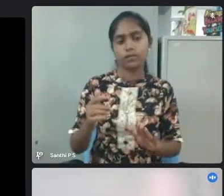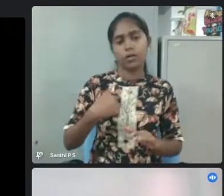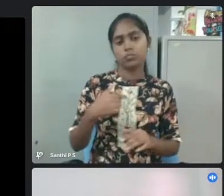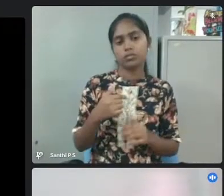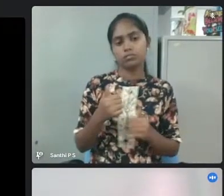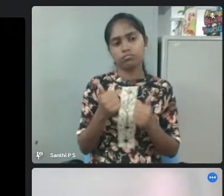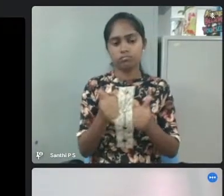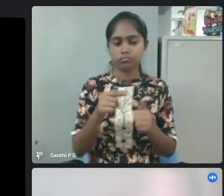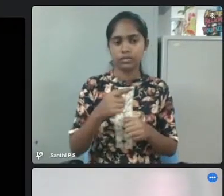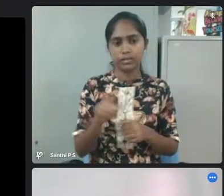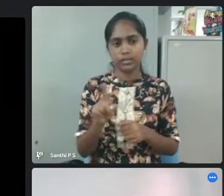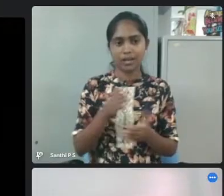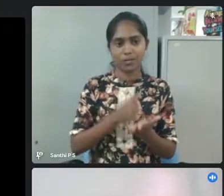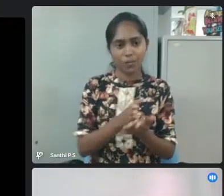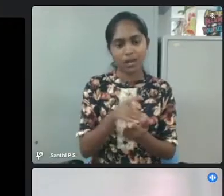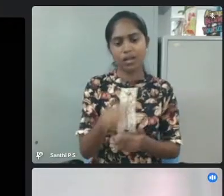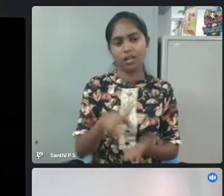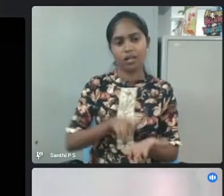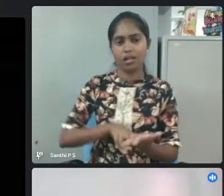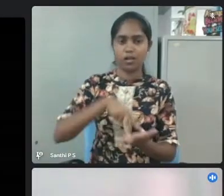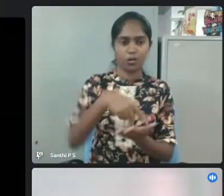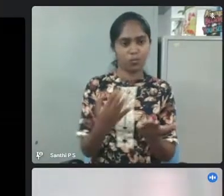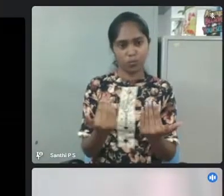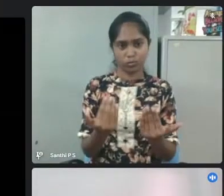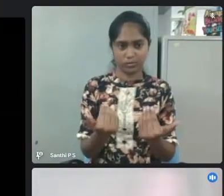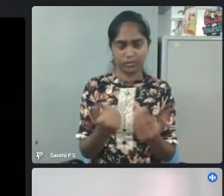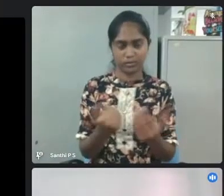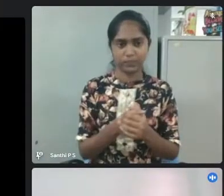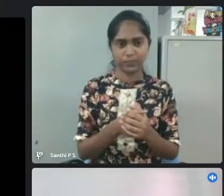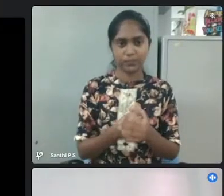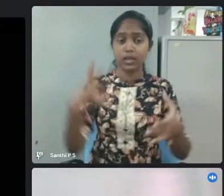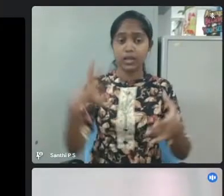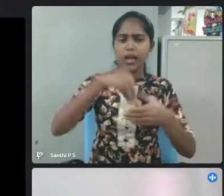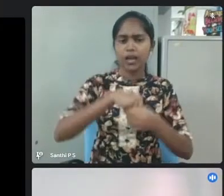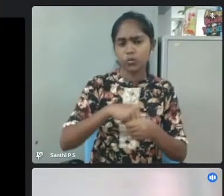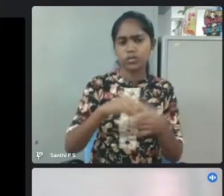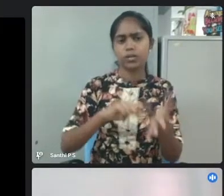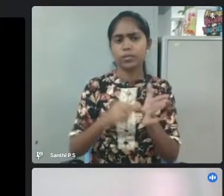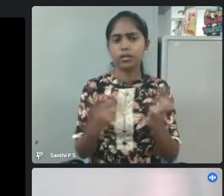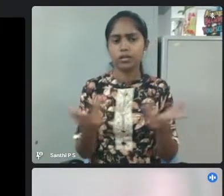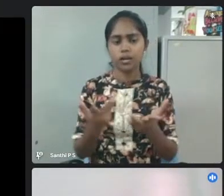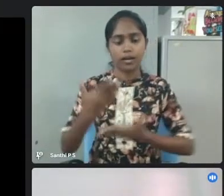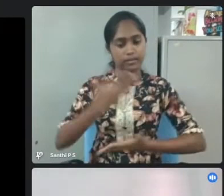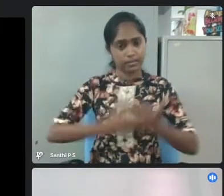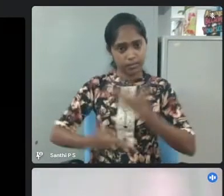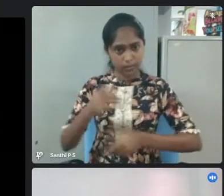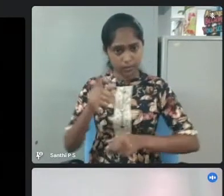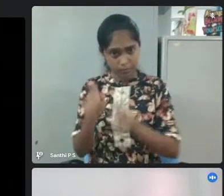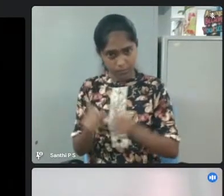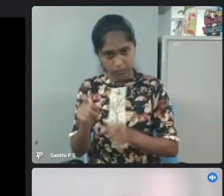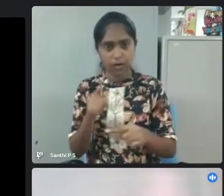പുനരധിവാസം സാധ്യമാവുകയുള്ളൂ. ഉൾച്ചേർക്കൽ, ഇൻക്ലൂഷൻ, ഉൾപ്പെടുത്തൽ എന്ന് പറയുമ്പോൾ ഭിന്നശേഷിയുള്ളവരും ഇല്ലാത്തവരും